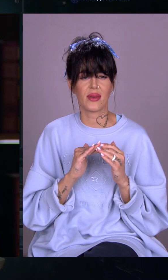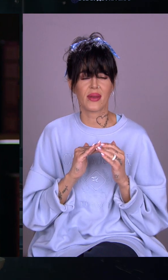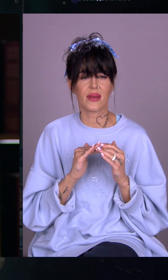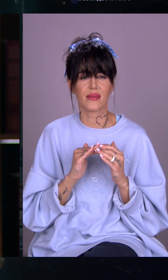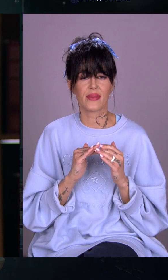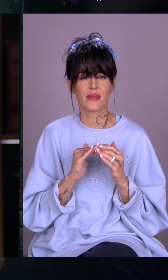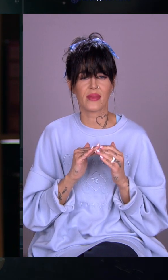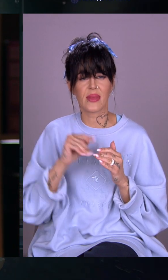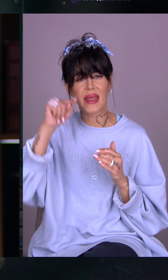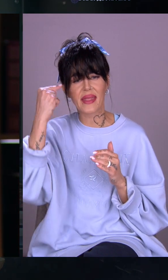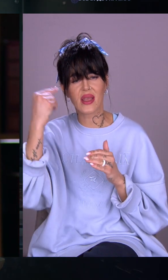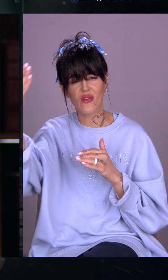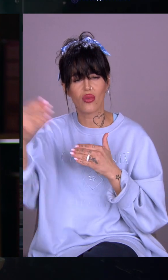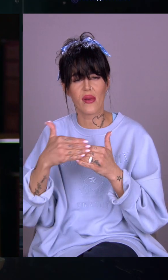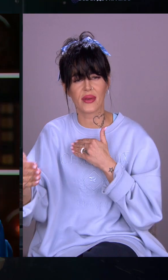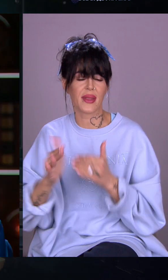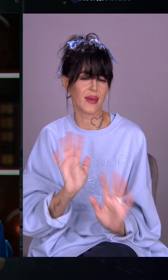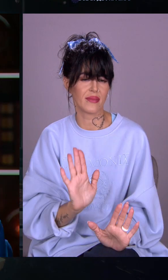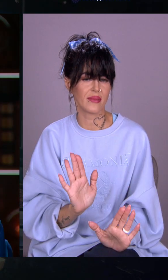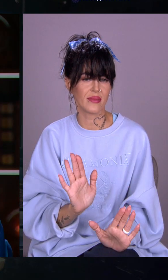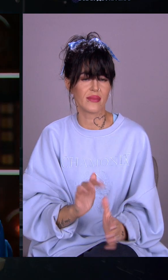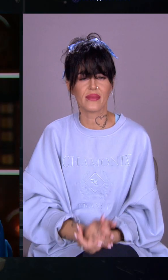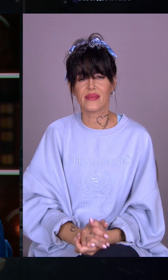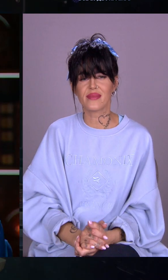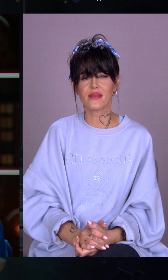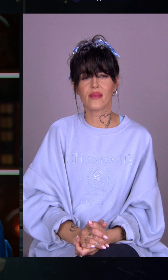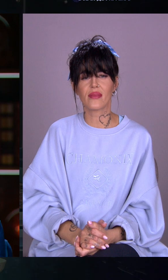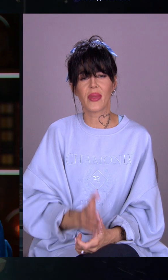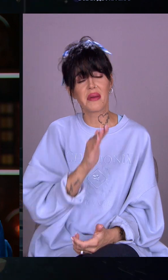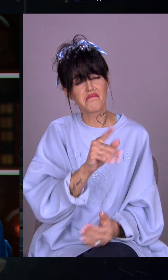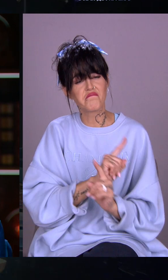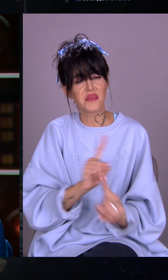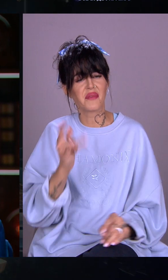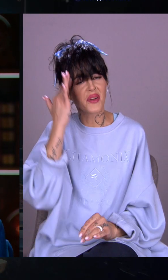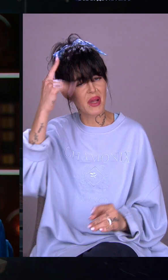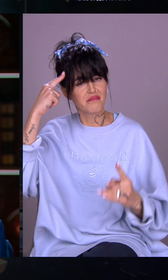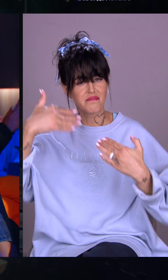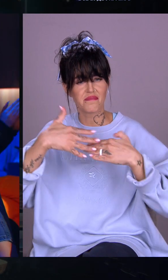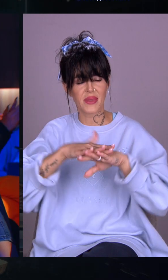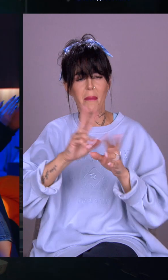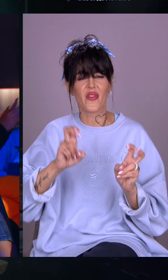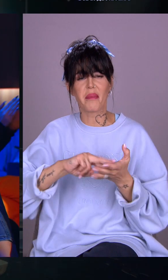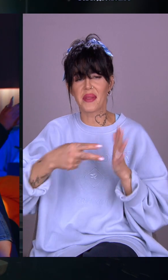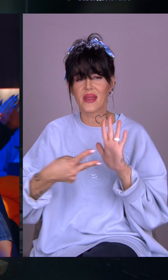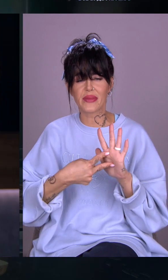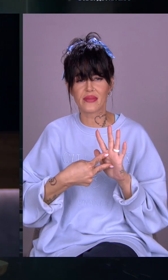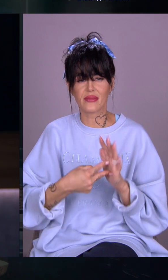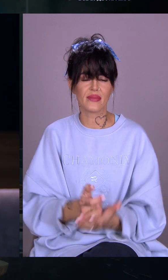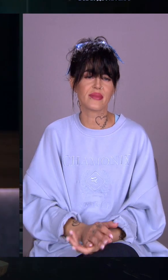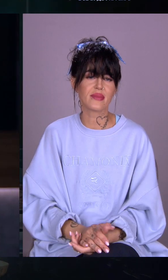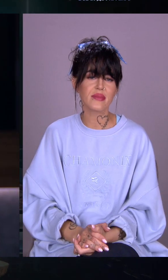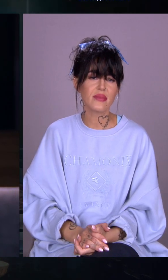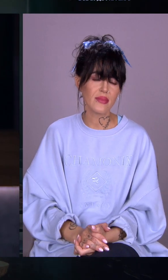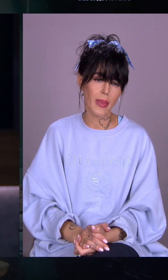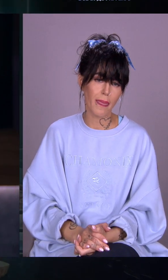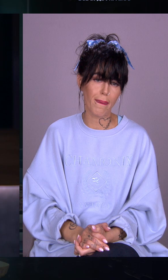його, китайцями, то ні. Ох, то у вас такий, да, масштабні плани. Я вражена. Ви так